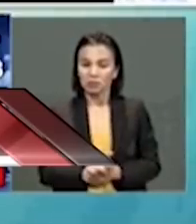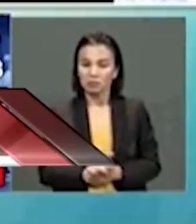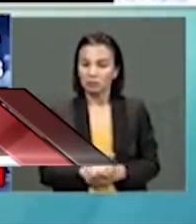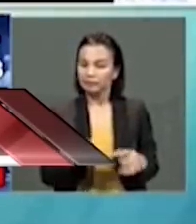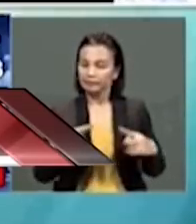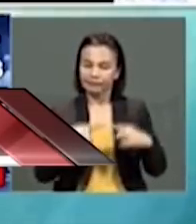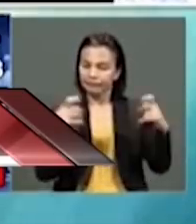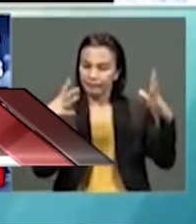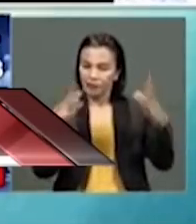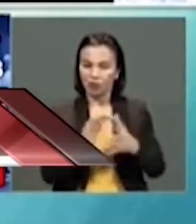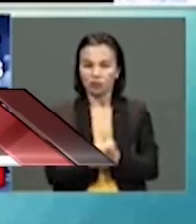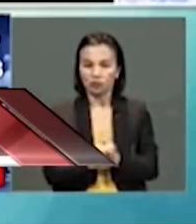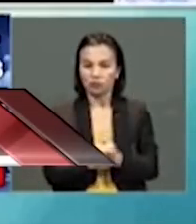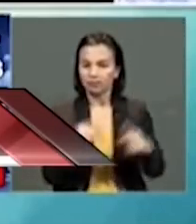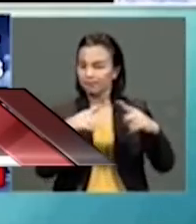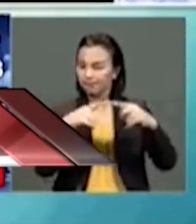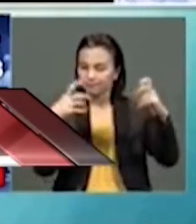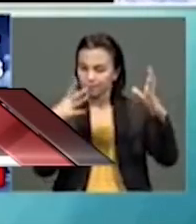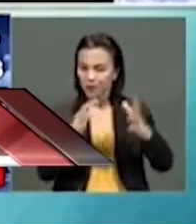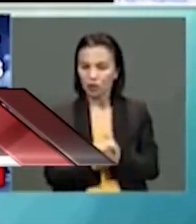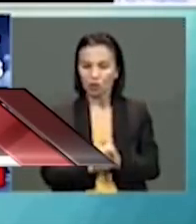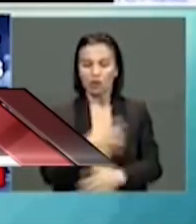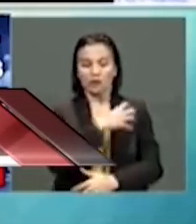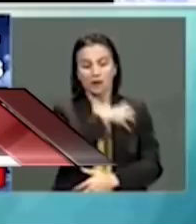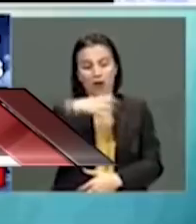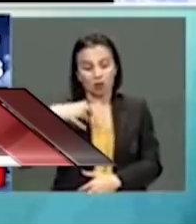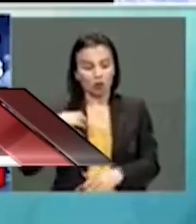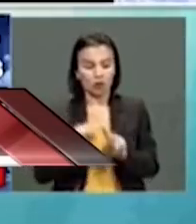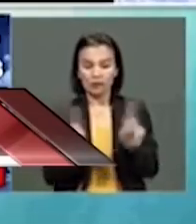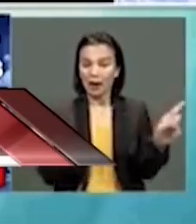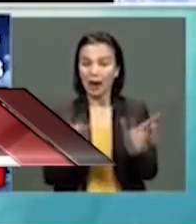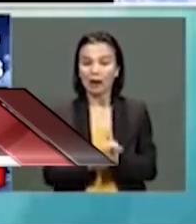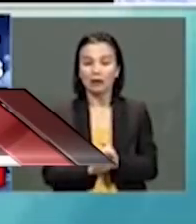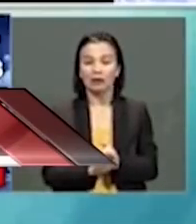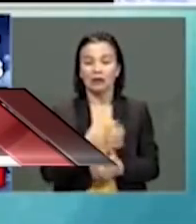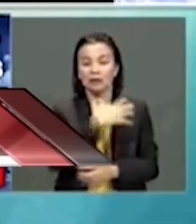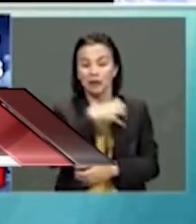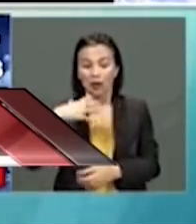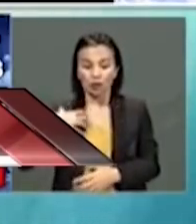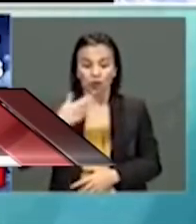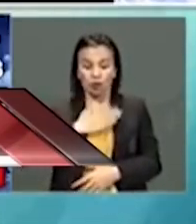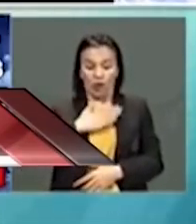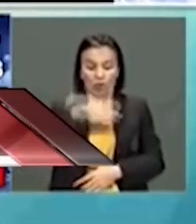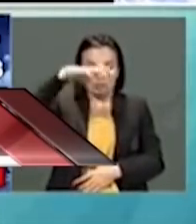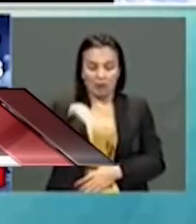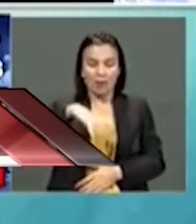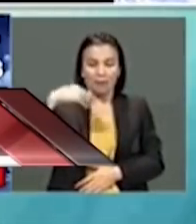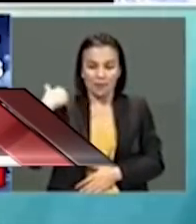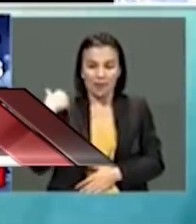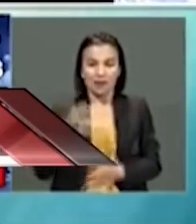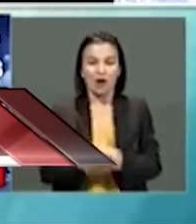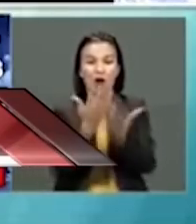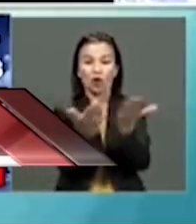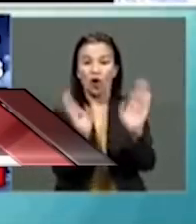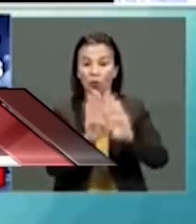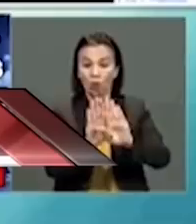ษาไทยที่บินมากับไฟนี้ใช่ไหม 245คนพบว่าติดเชื้อ12ใน12คือเด็กคนนี้ด้วยแล้วก็รันสังเกตอ